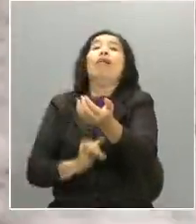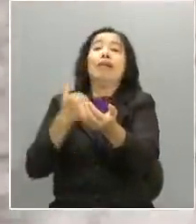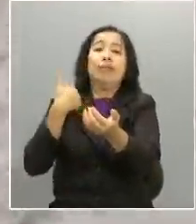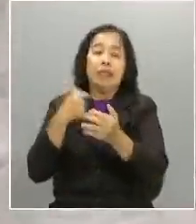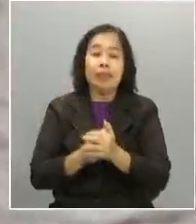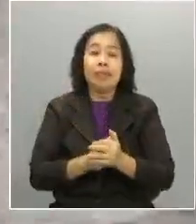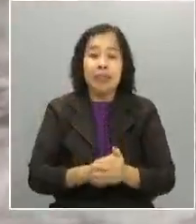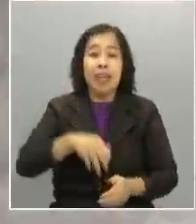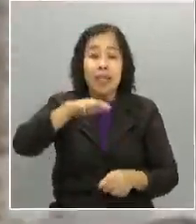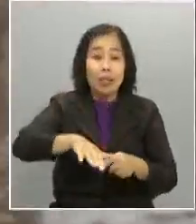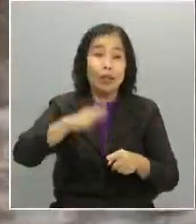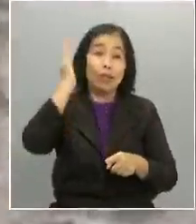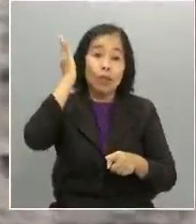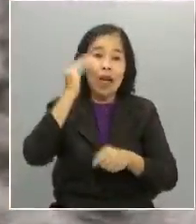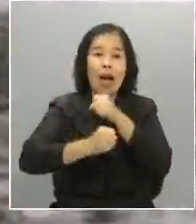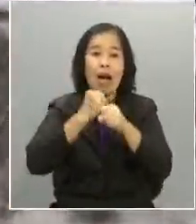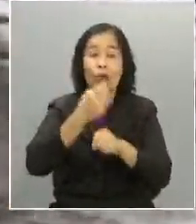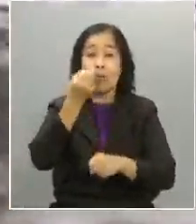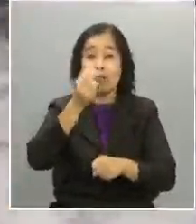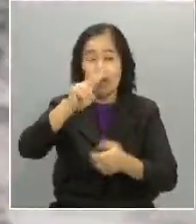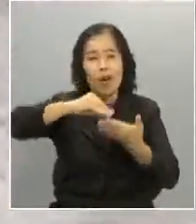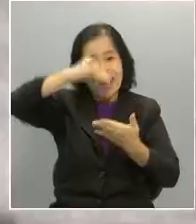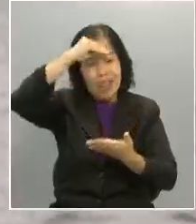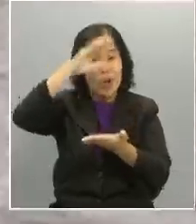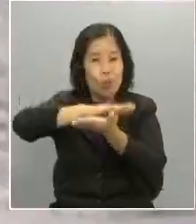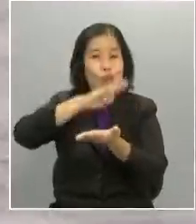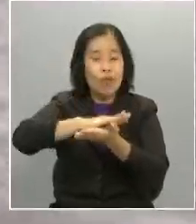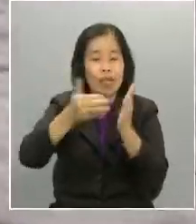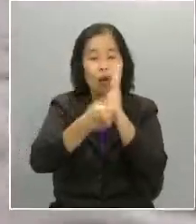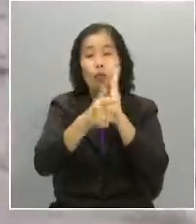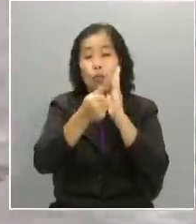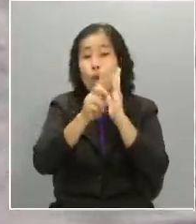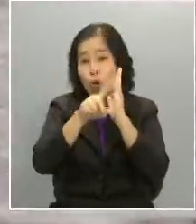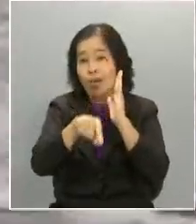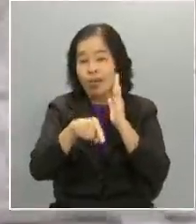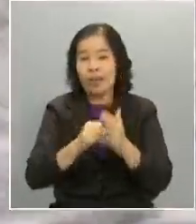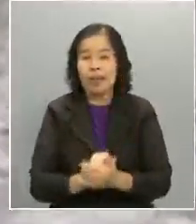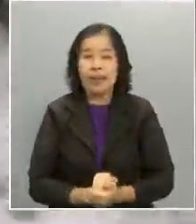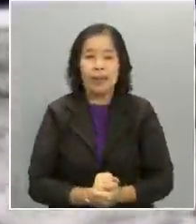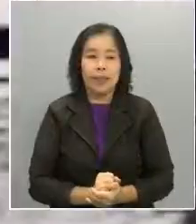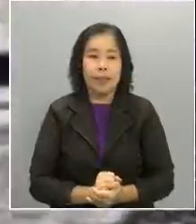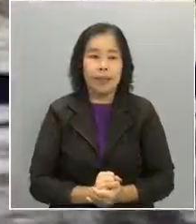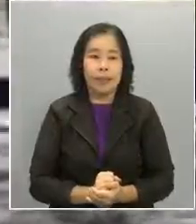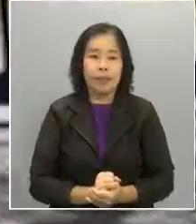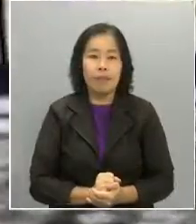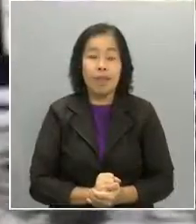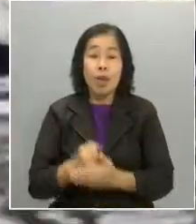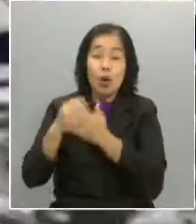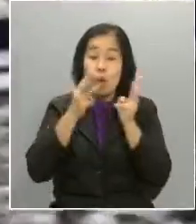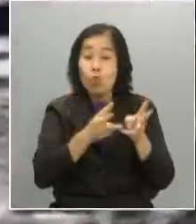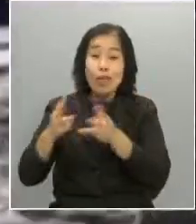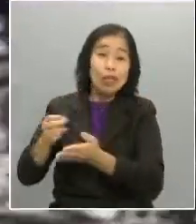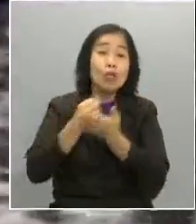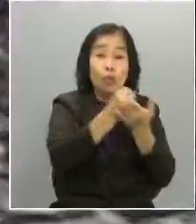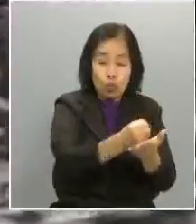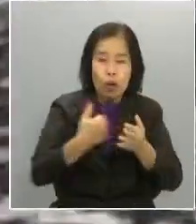ชยุทธเลยชัยภูมิอายุ12ปีเป็นเด็กนักเรียนโรงเรียนอุดรพิทยานุกูลครับการให้ความช่วยเหลือเนี่ยพลเมื